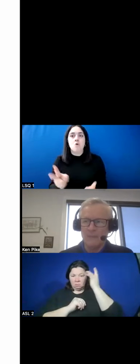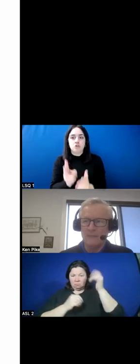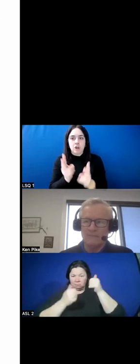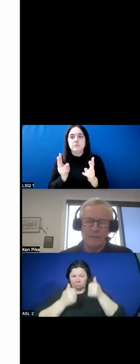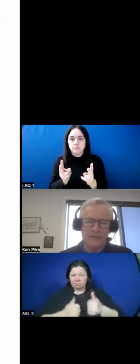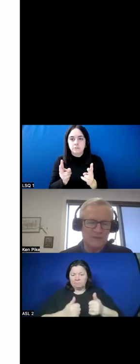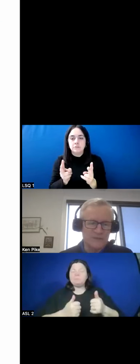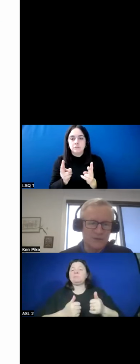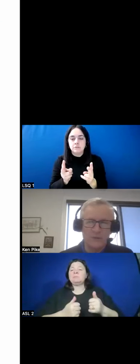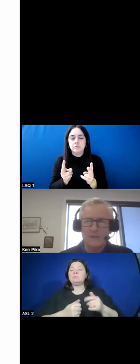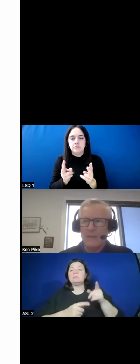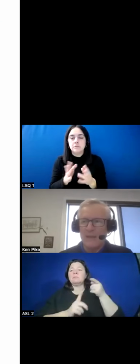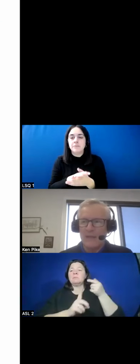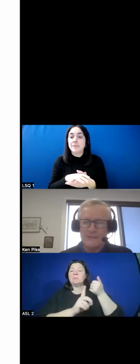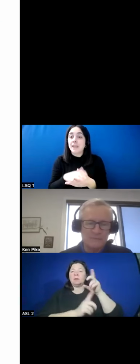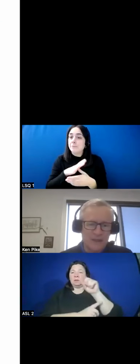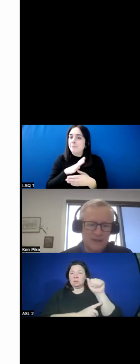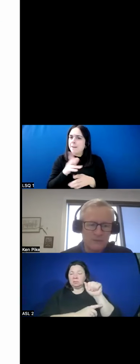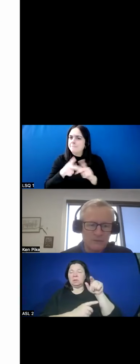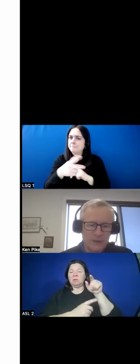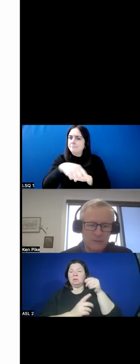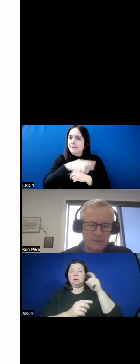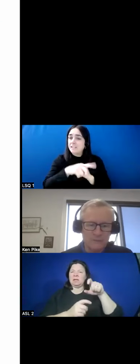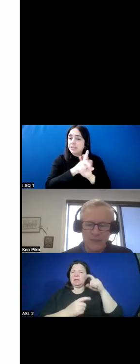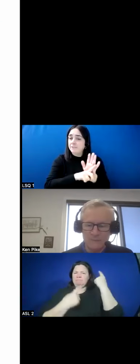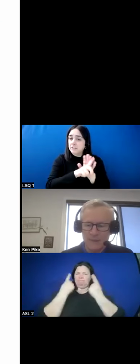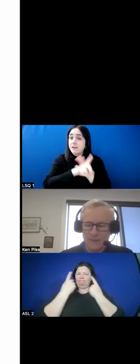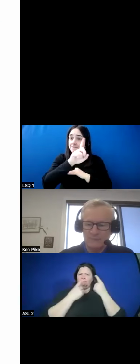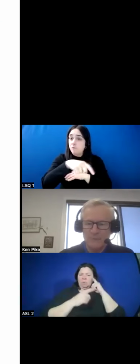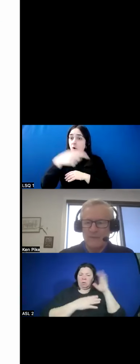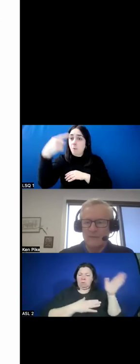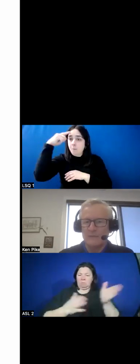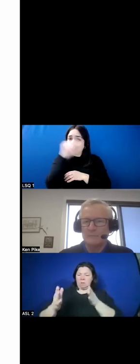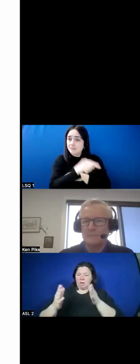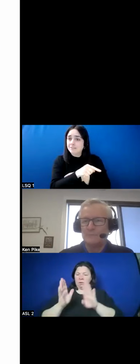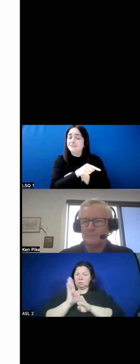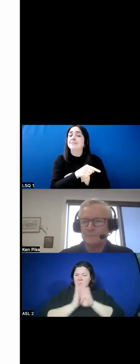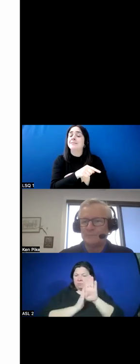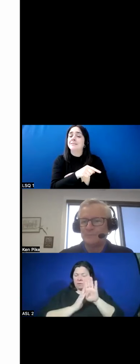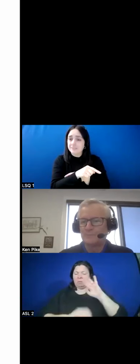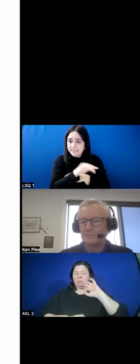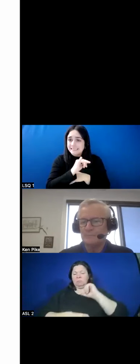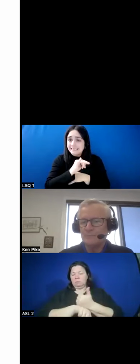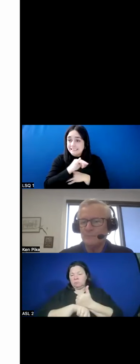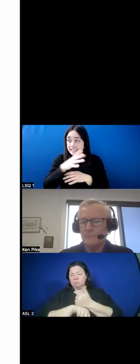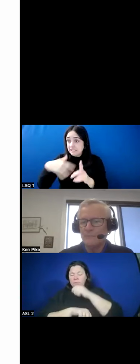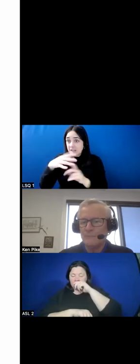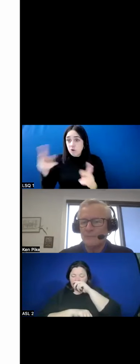personnes ayant une déficience intellectuelle doivent être prises en compte de manière importante dans ces plans.